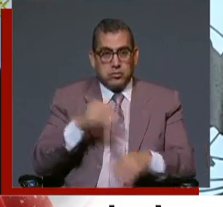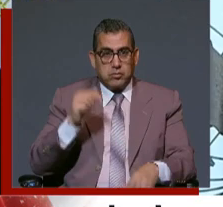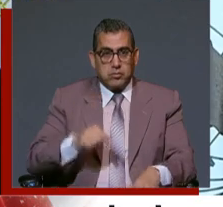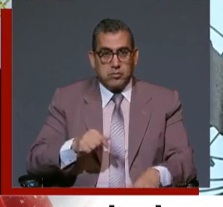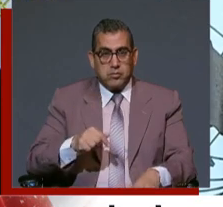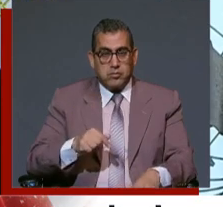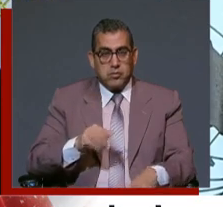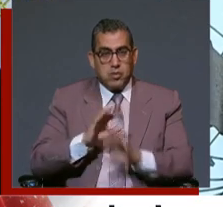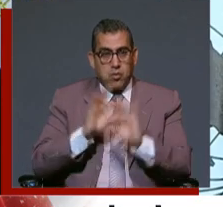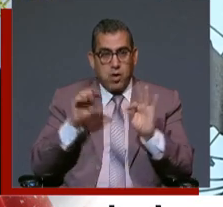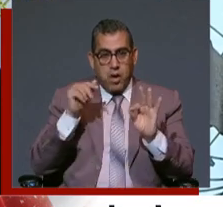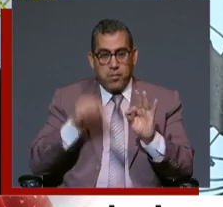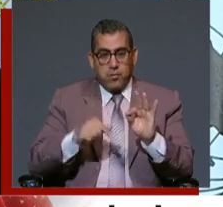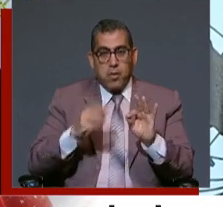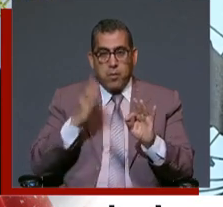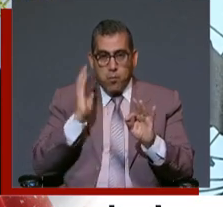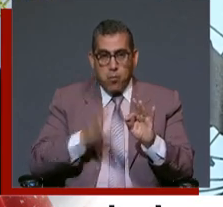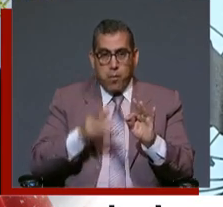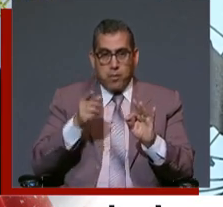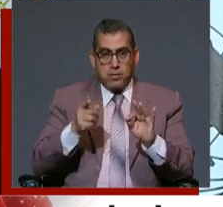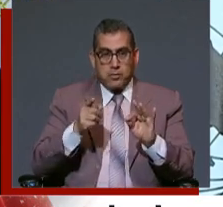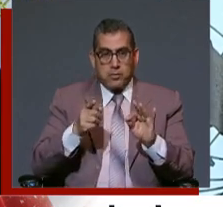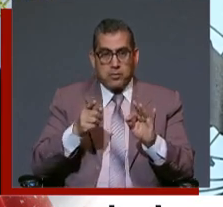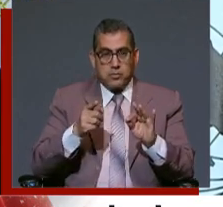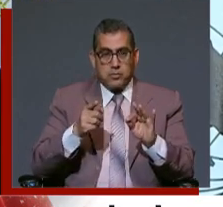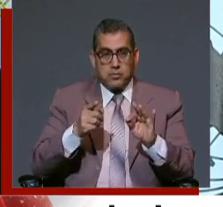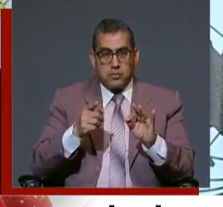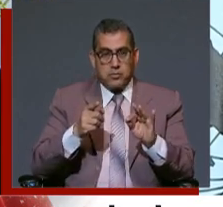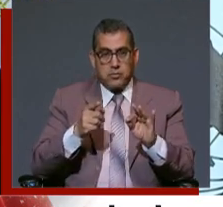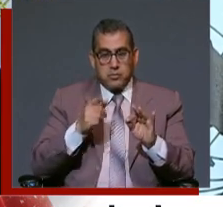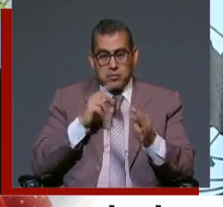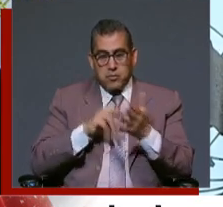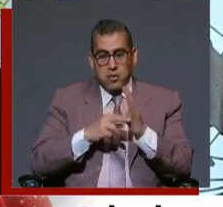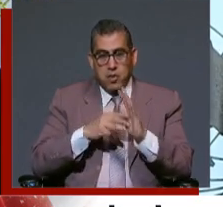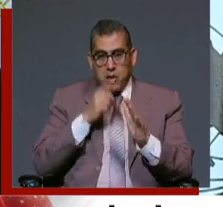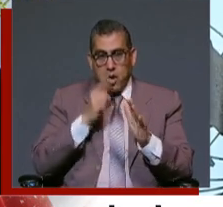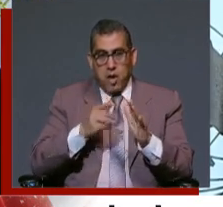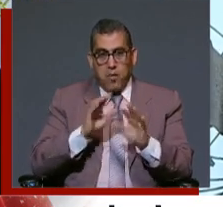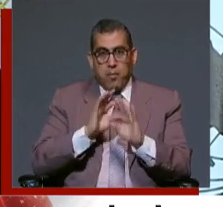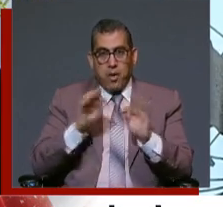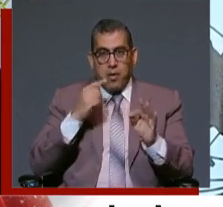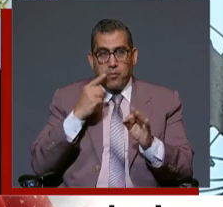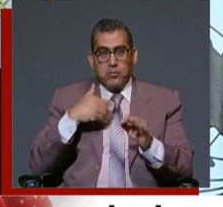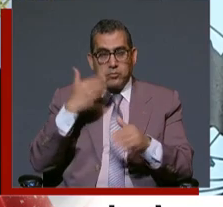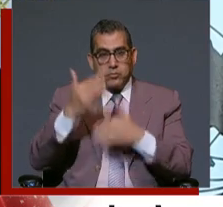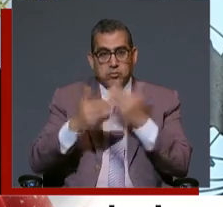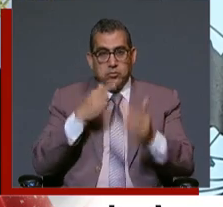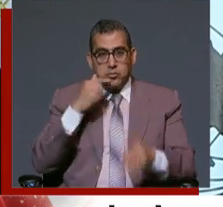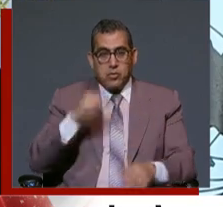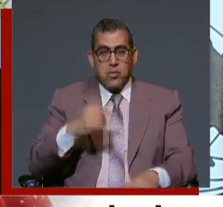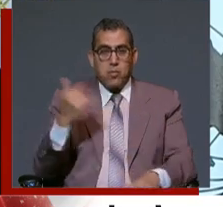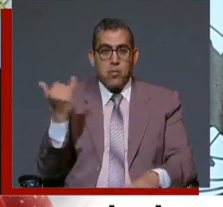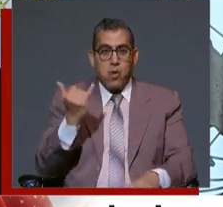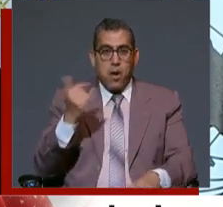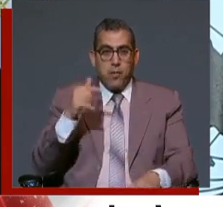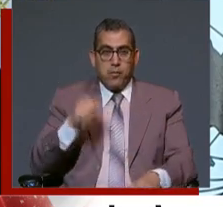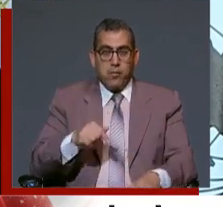المتوفرة والممكنة، ولذا فإنه من الأهمية بمكان أن